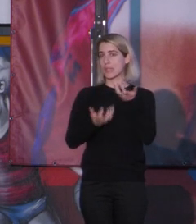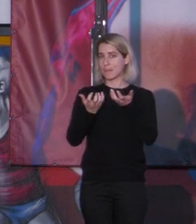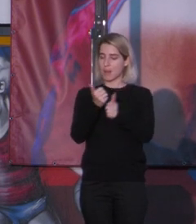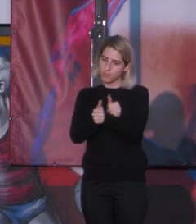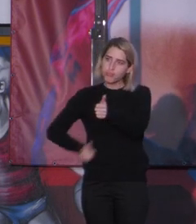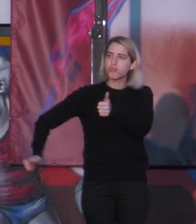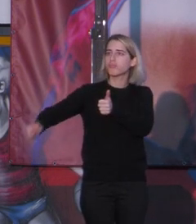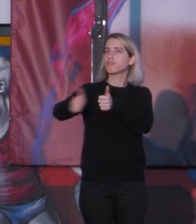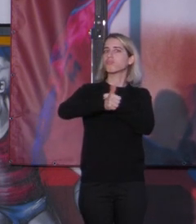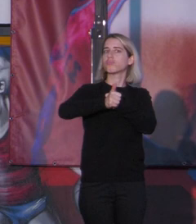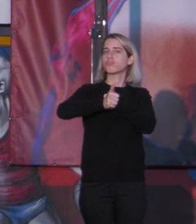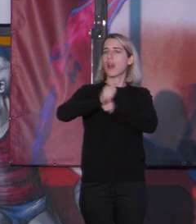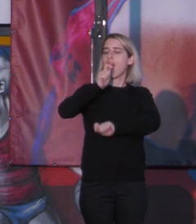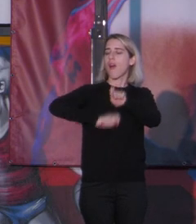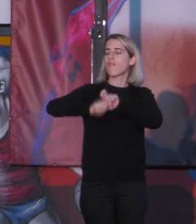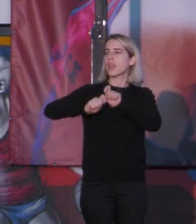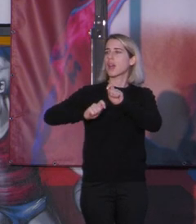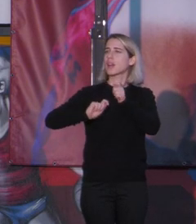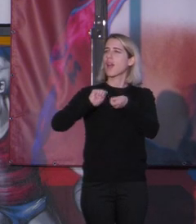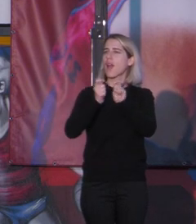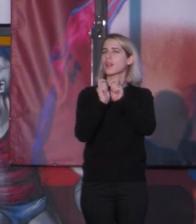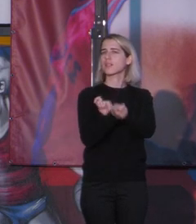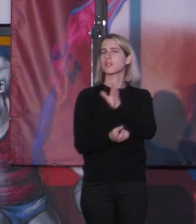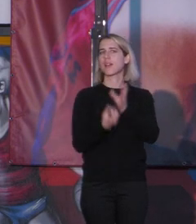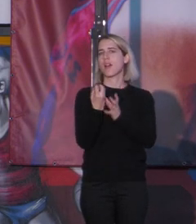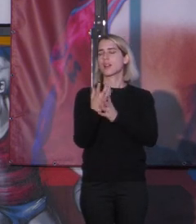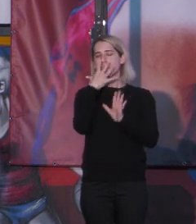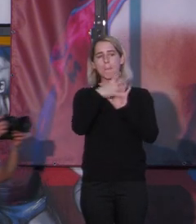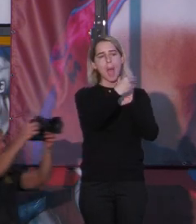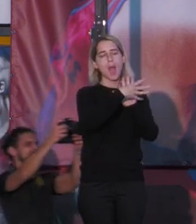πρωτοπόρος, να δημιουργεί εξελίξεις και να αποτελεί το καλό του